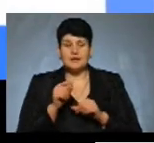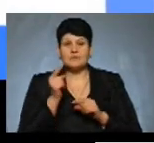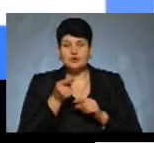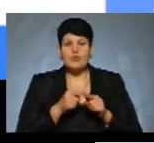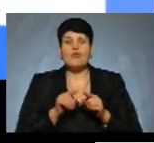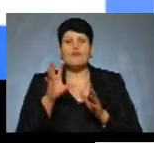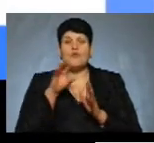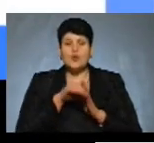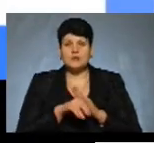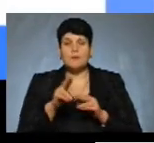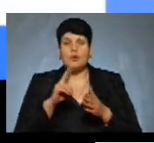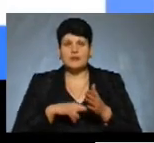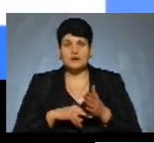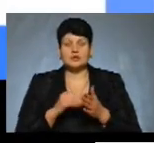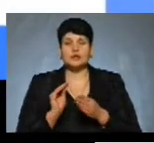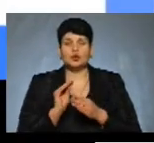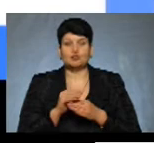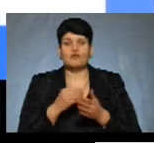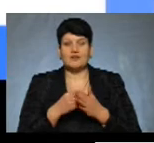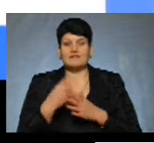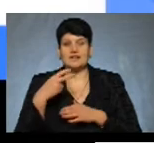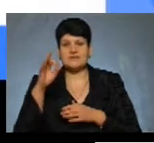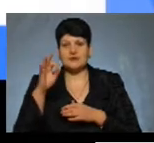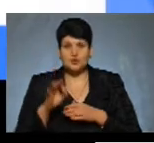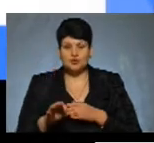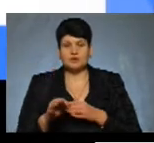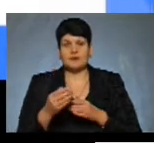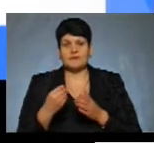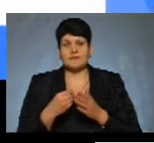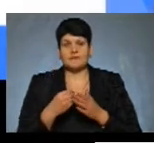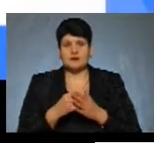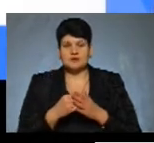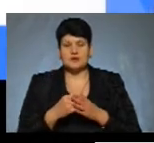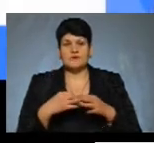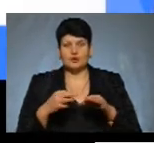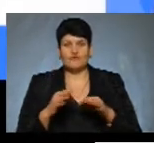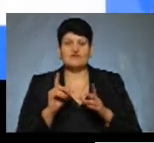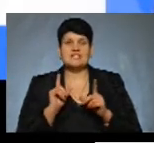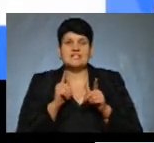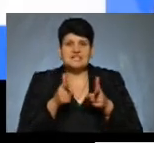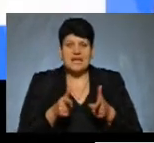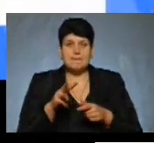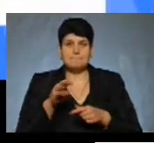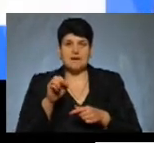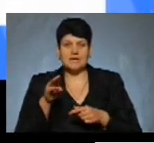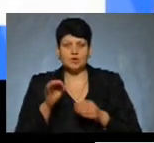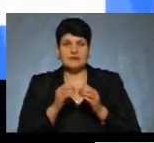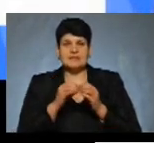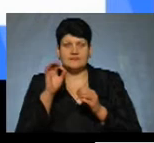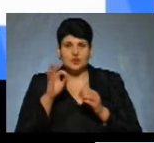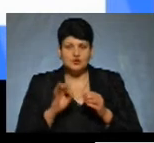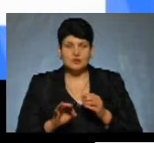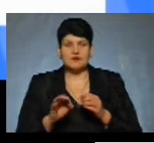розмитнення входить податок на додану вартість. Це 20% від вартості авто, ввізне мито 10% вартості та від 3